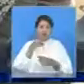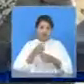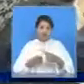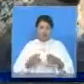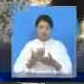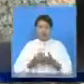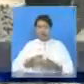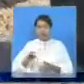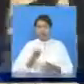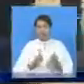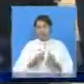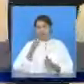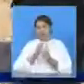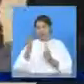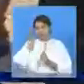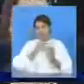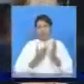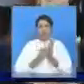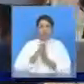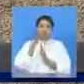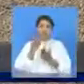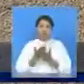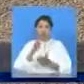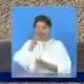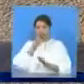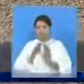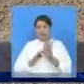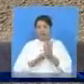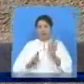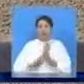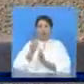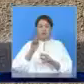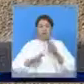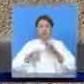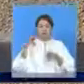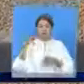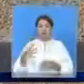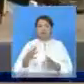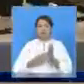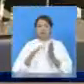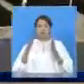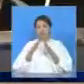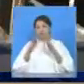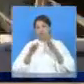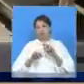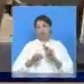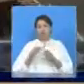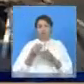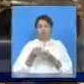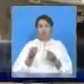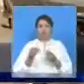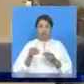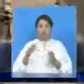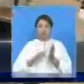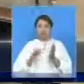что районный центр с каждым годом растет. Так, в этом году по государственной программе начато строительство 39 двухквартирных домов. Стоимость проекта